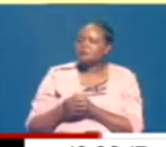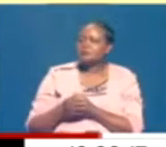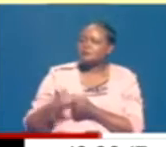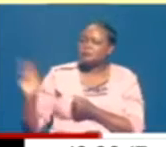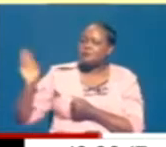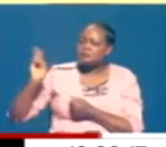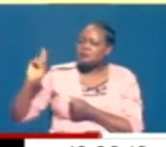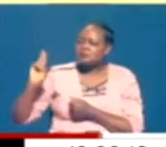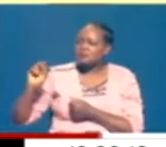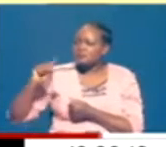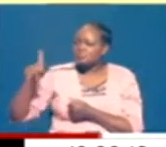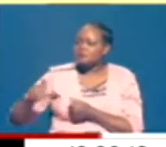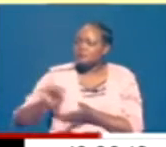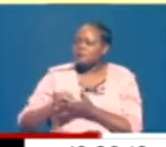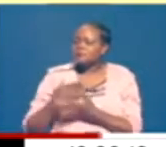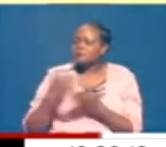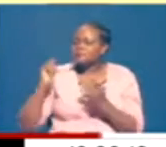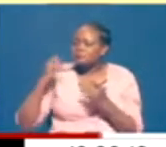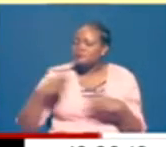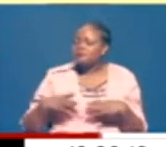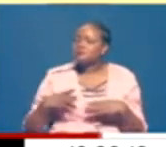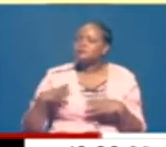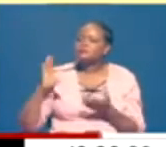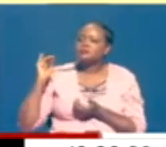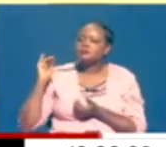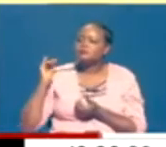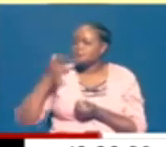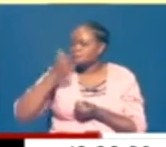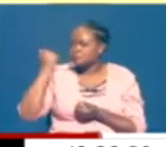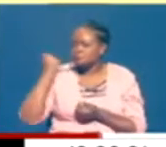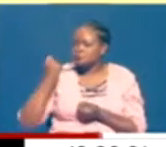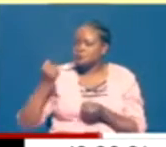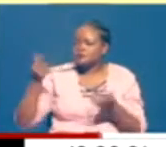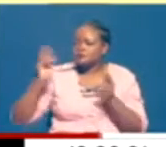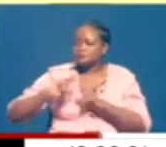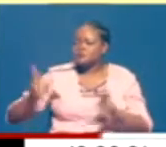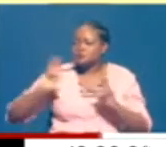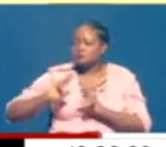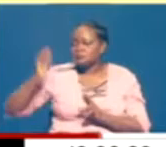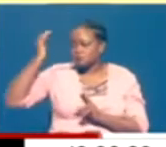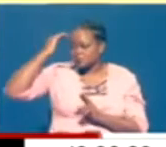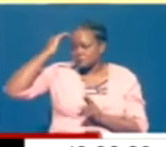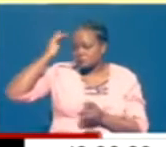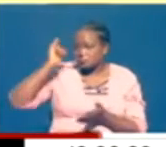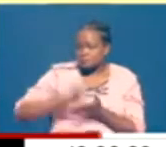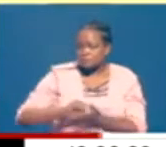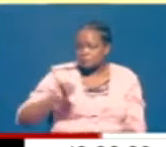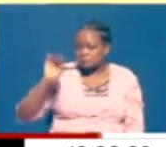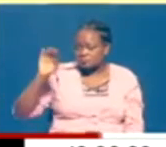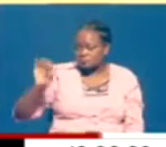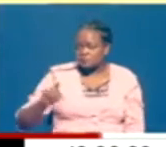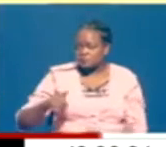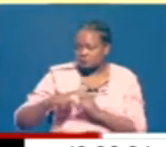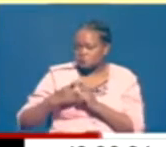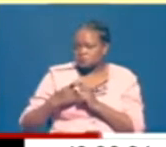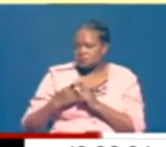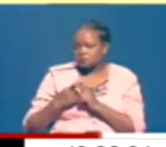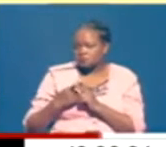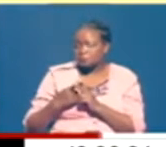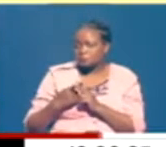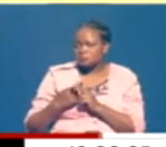referendum ambaye kila Mkenya alikuwa anatarajia, kwa sababu tayari kumbuka IBC walikuwa wameshaanza